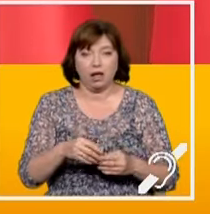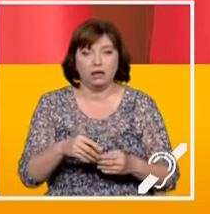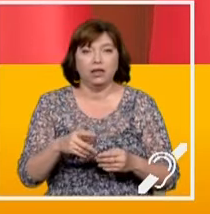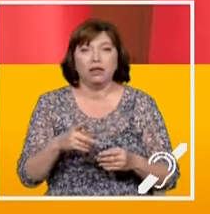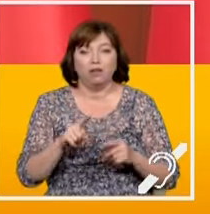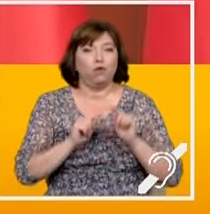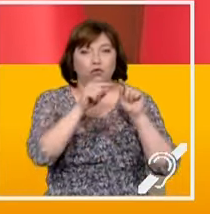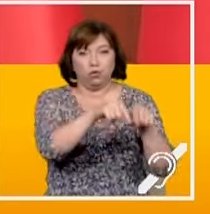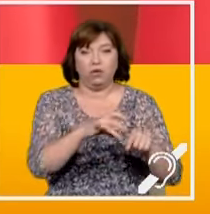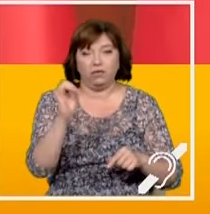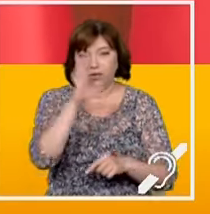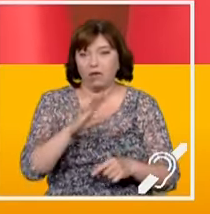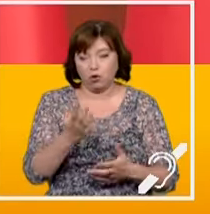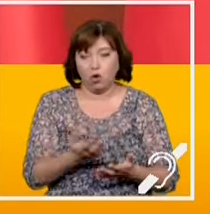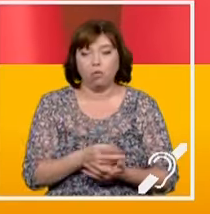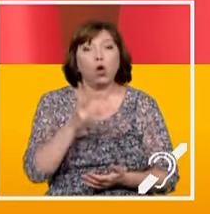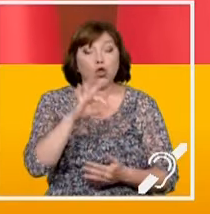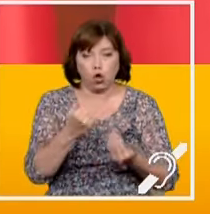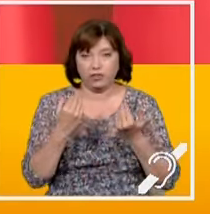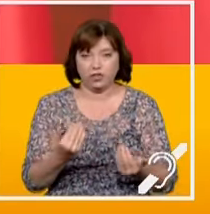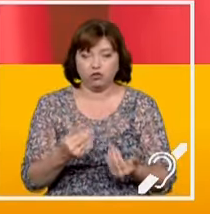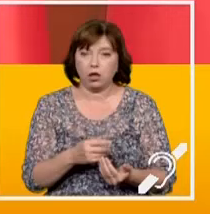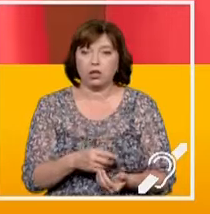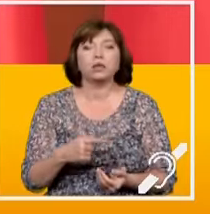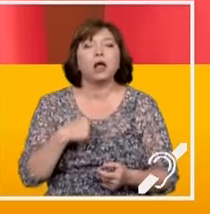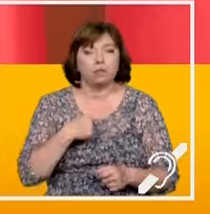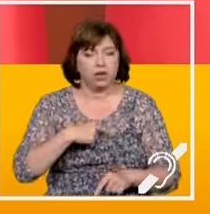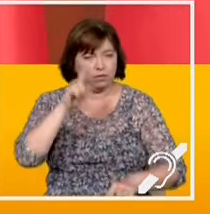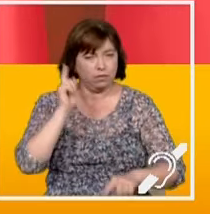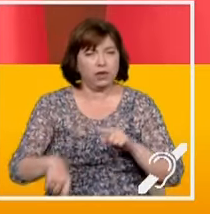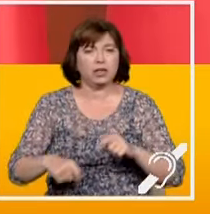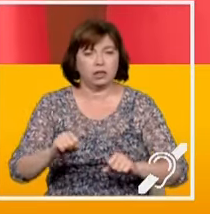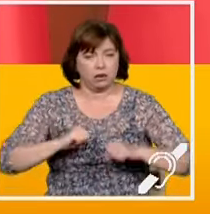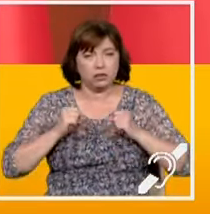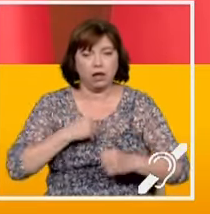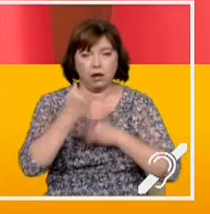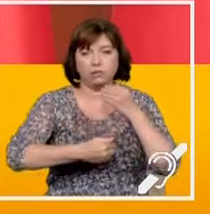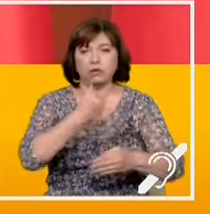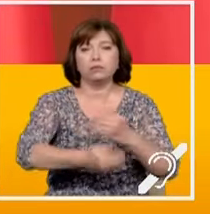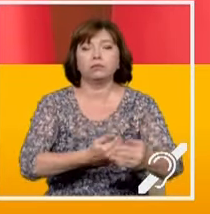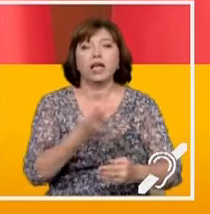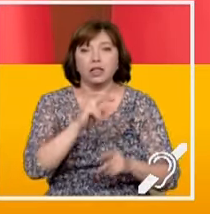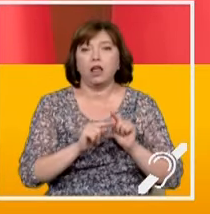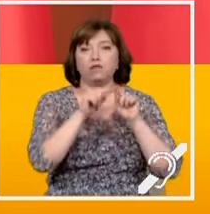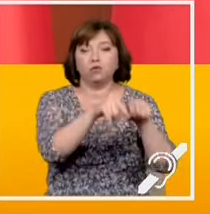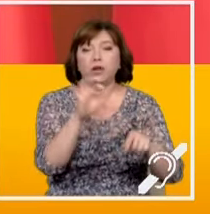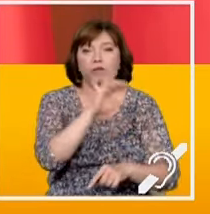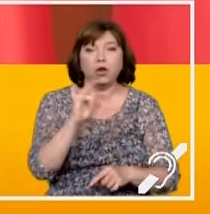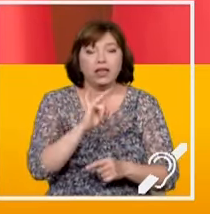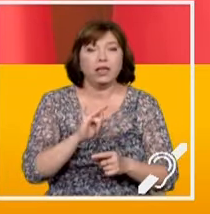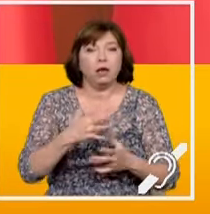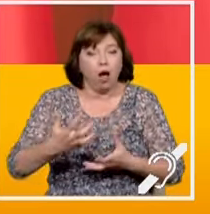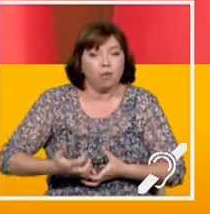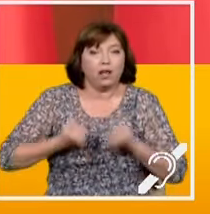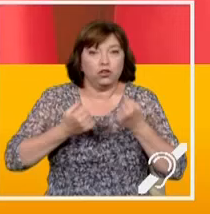alăture familiei europene. Însă acum facem pași fermi în procesul de aderare și fiind